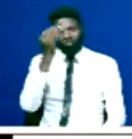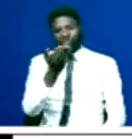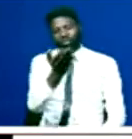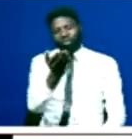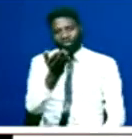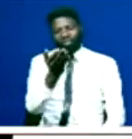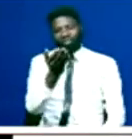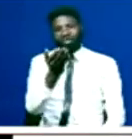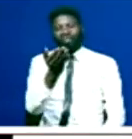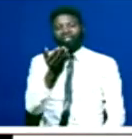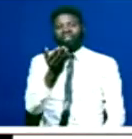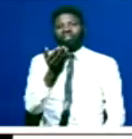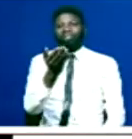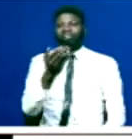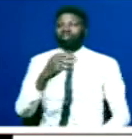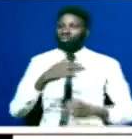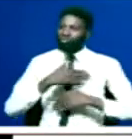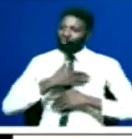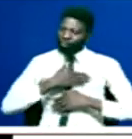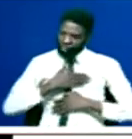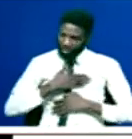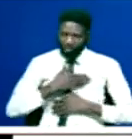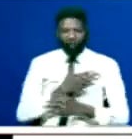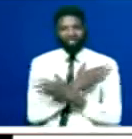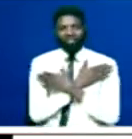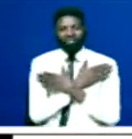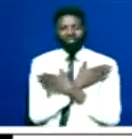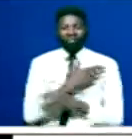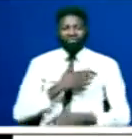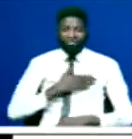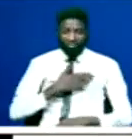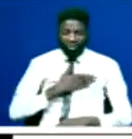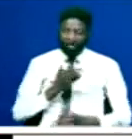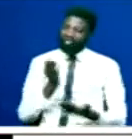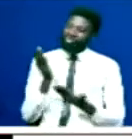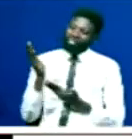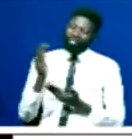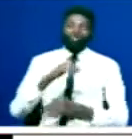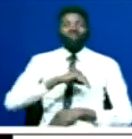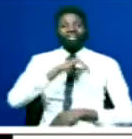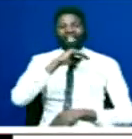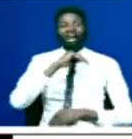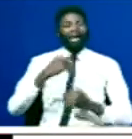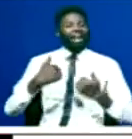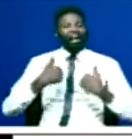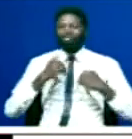ya mheshimiwa rafiki yangu Bwana Odinga hana sababu